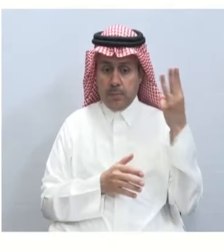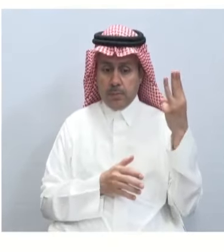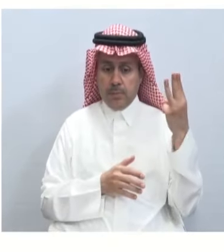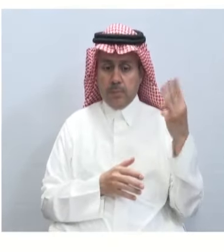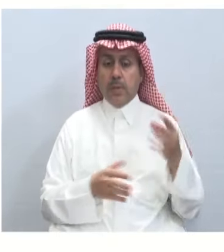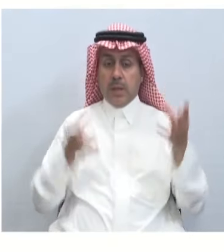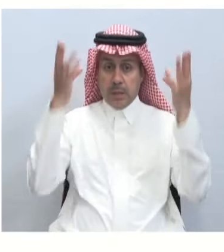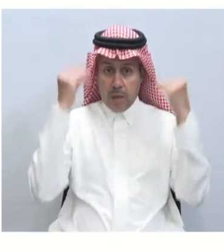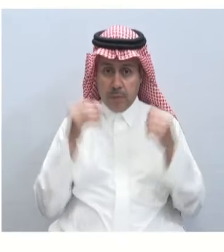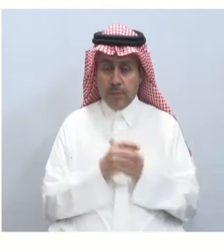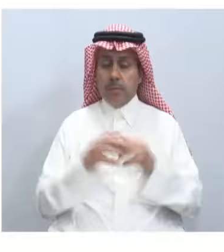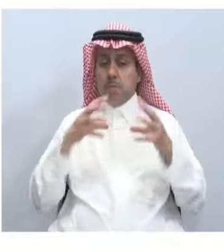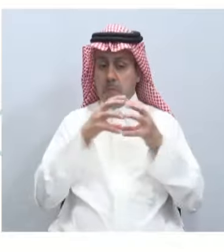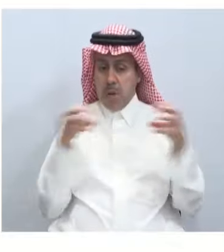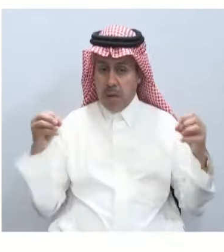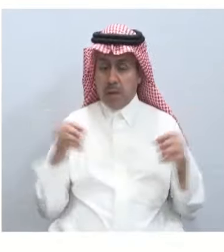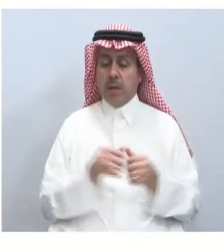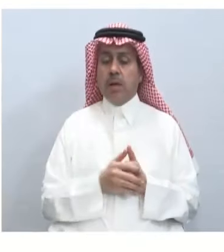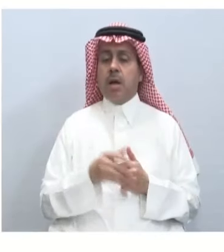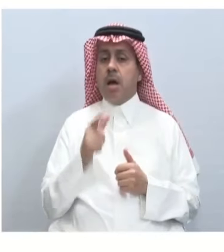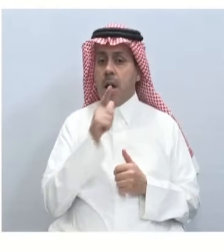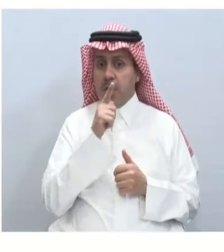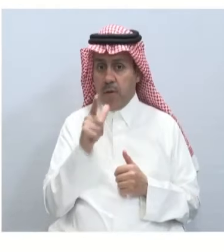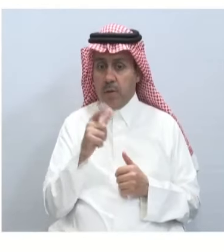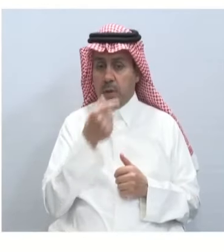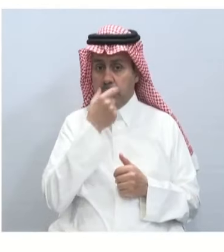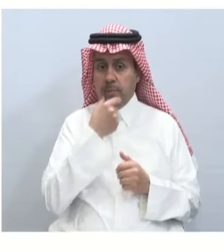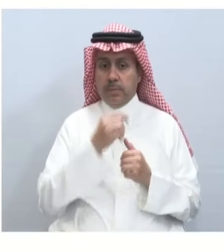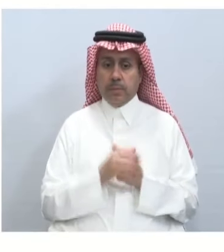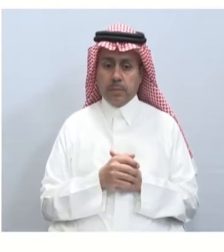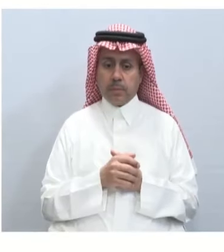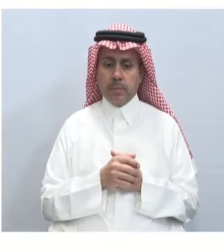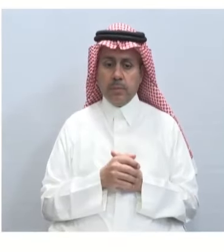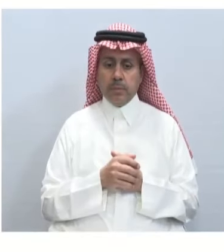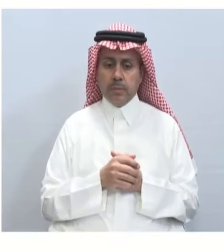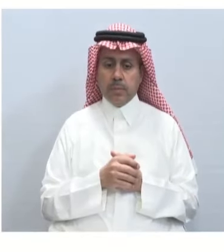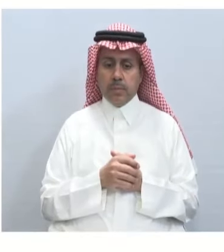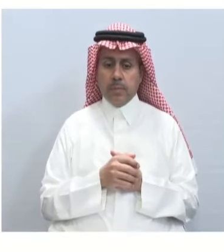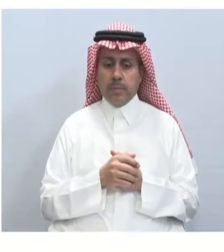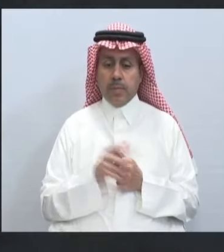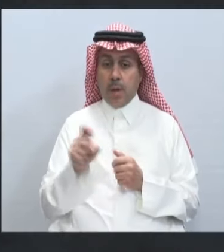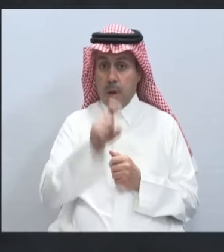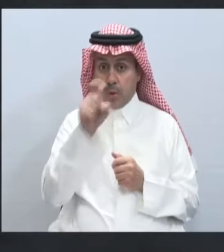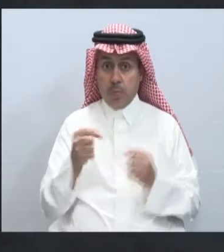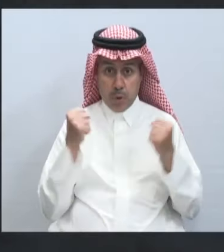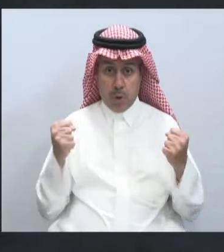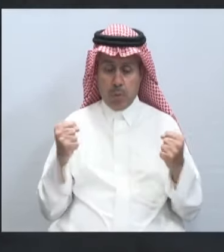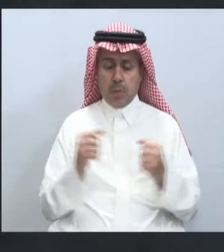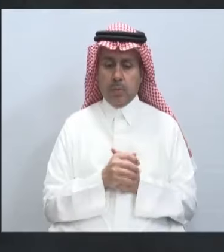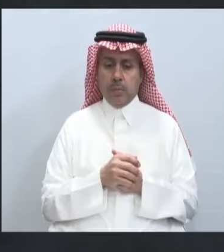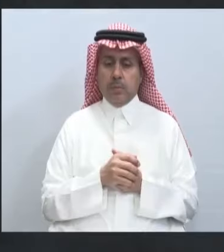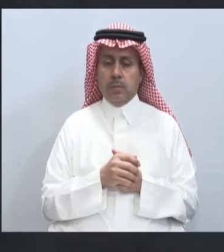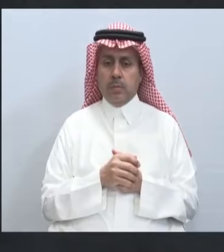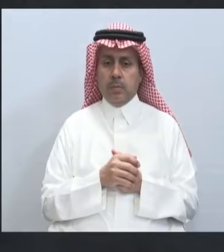نتعرف على مع اني الفاظ الحديث طيب هل انتم على استعداد ابنائي